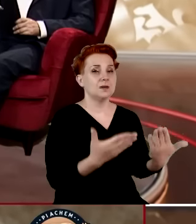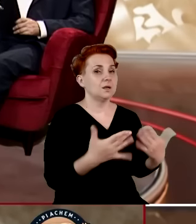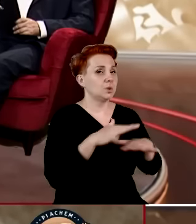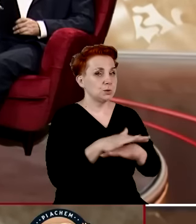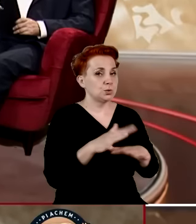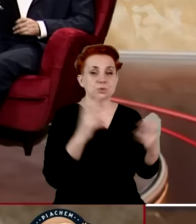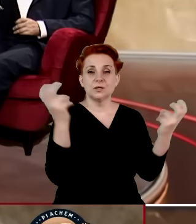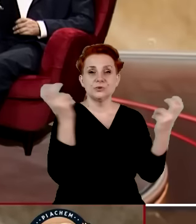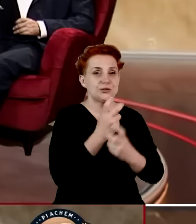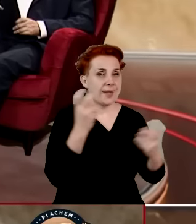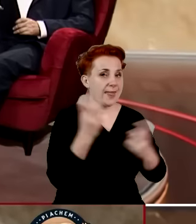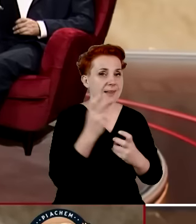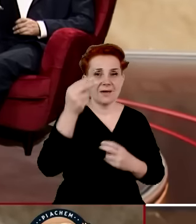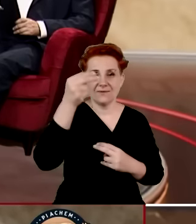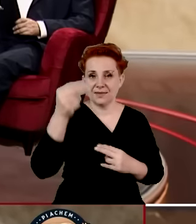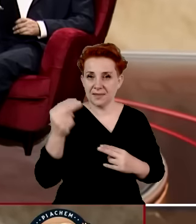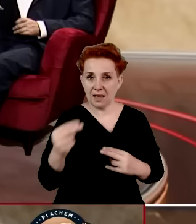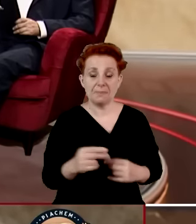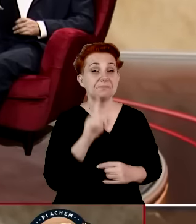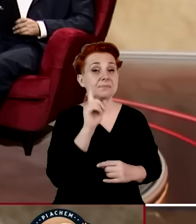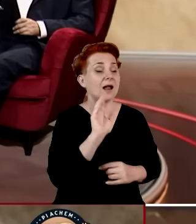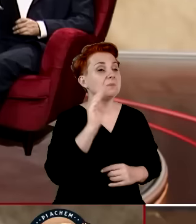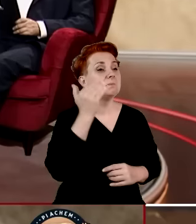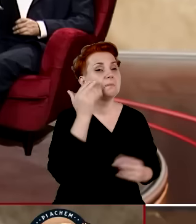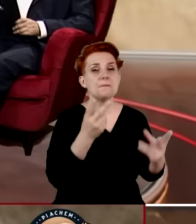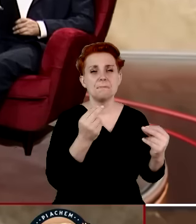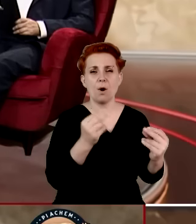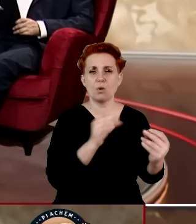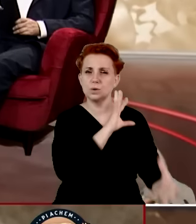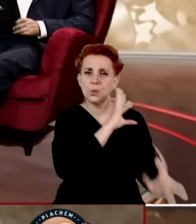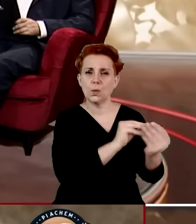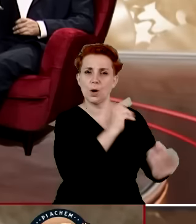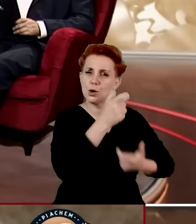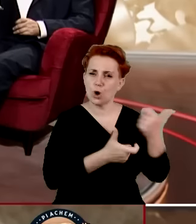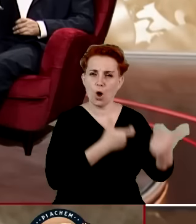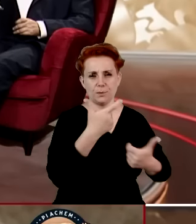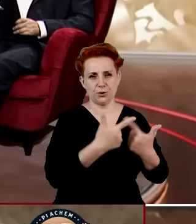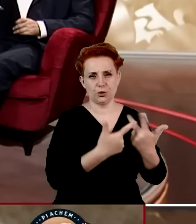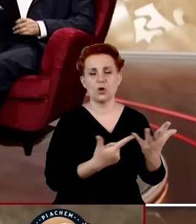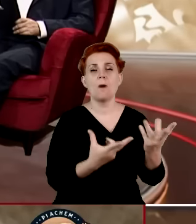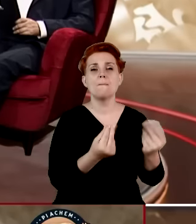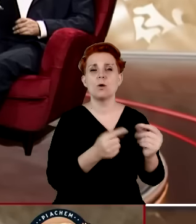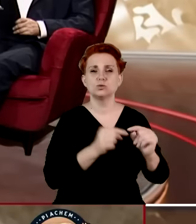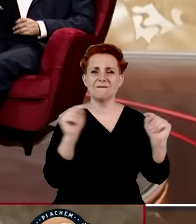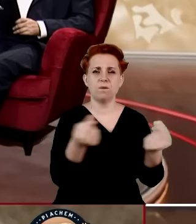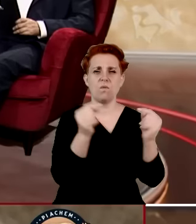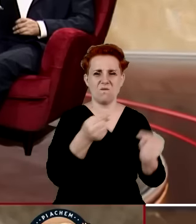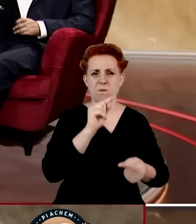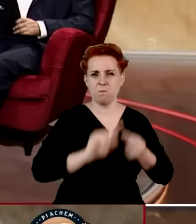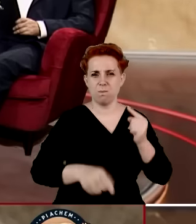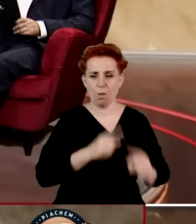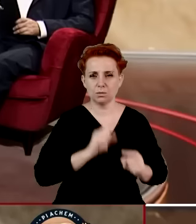polityka Platformy, który bardzo mocno nie lubi opozycji, nie lubi PiS. On zlecił te opinie prawne, na podstawie